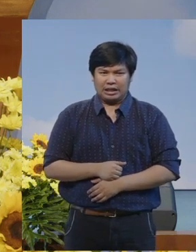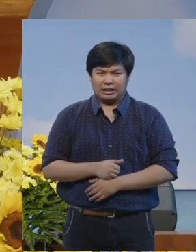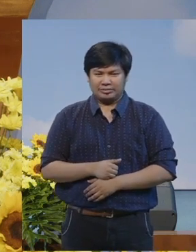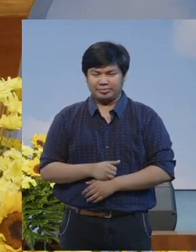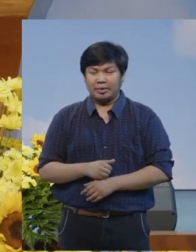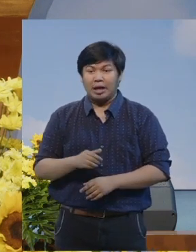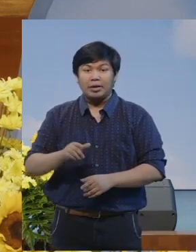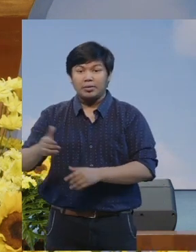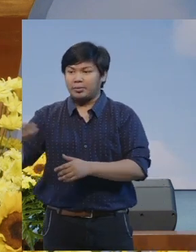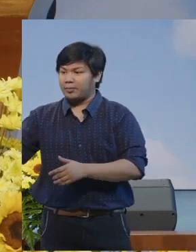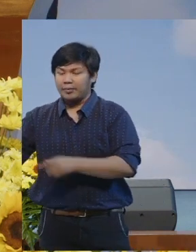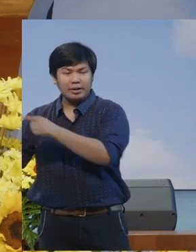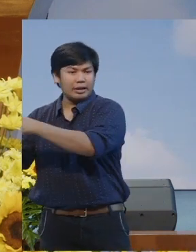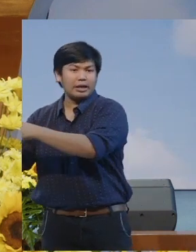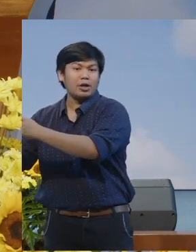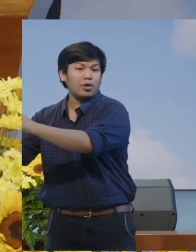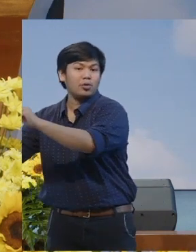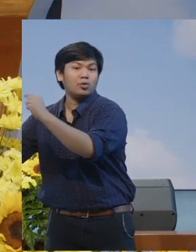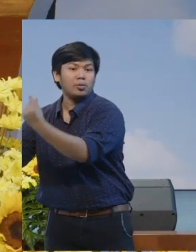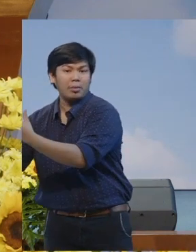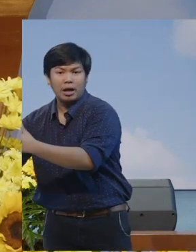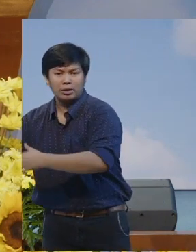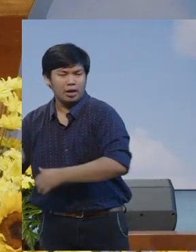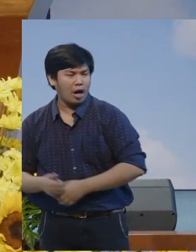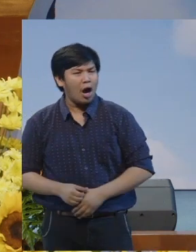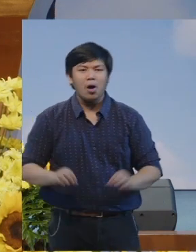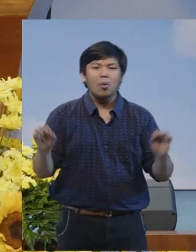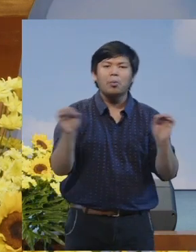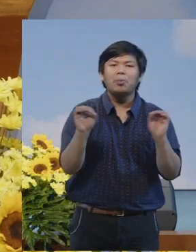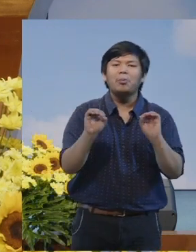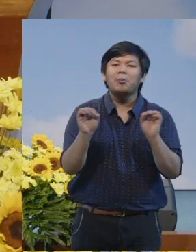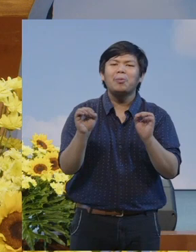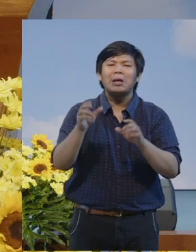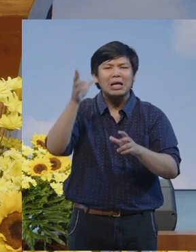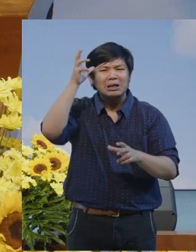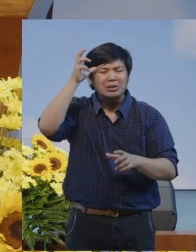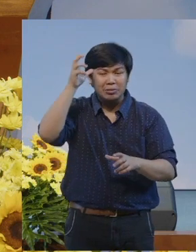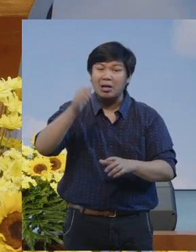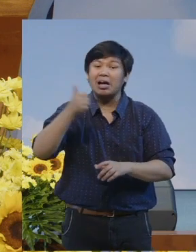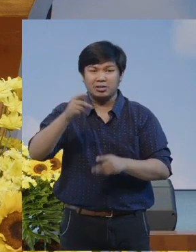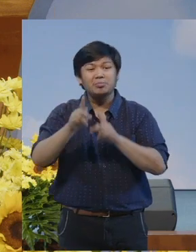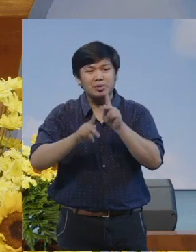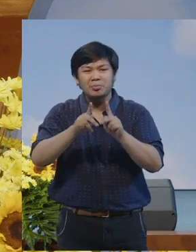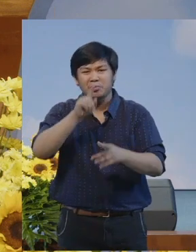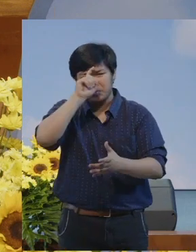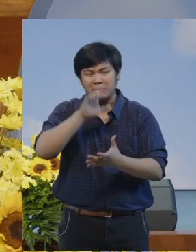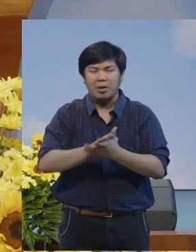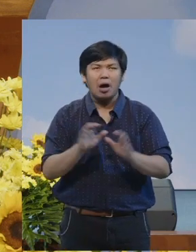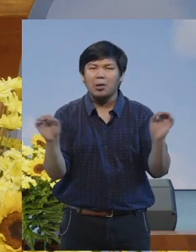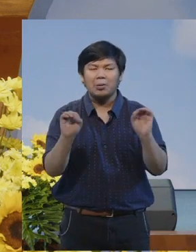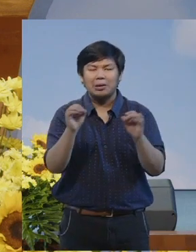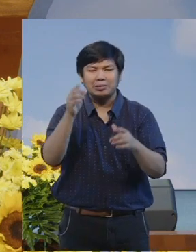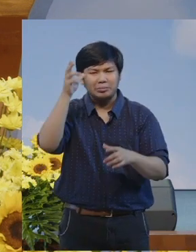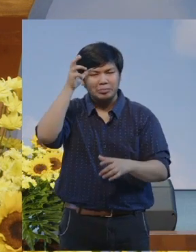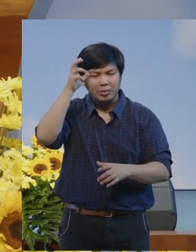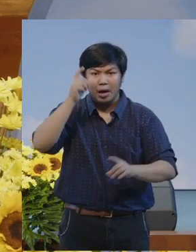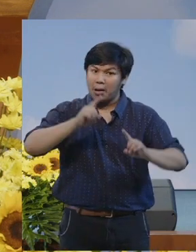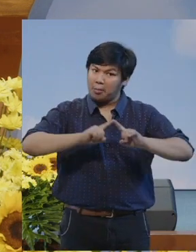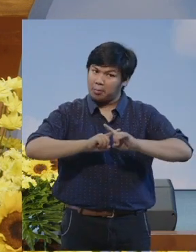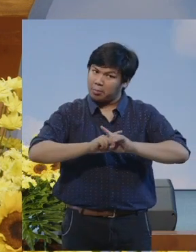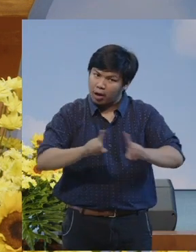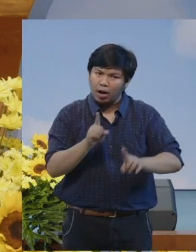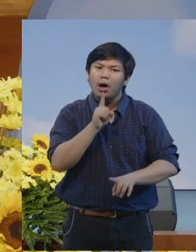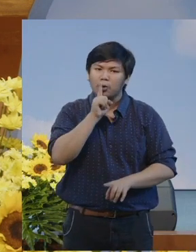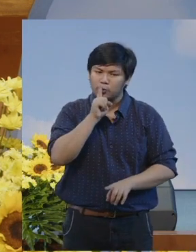mga demonyo, hindi yan totoo. Mali din po yun. Sapagkat meron din po sila talagang impluensya